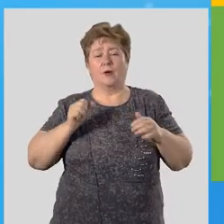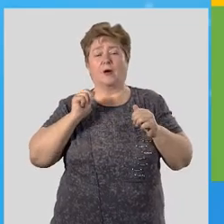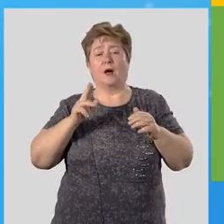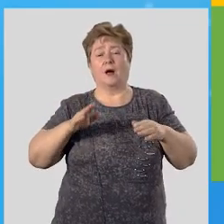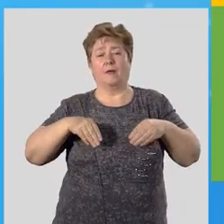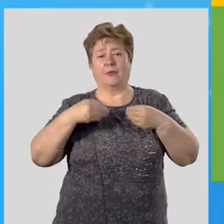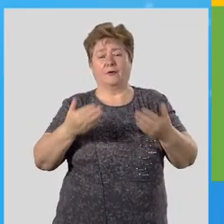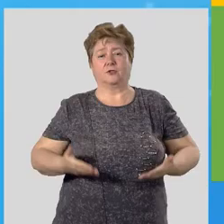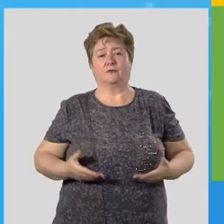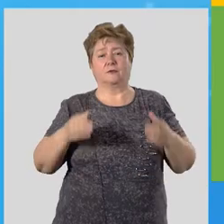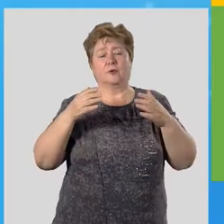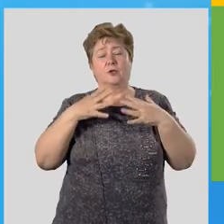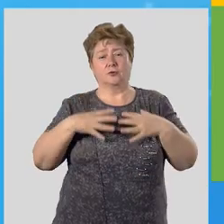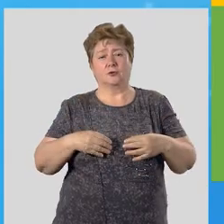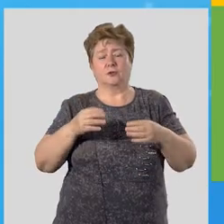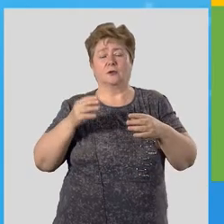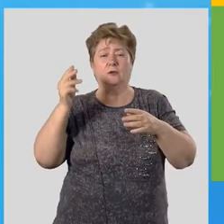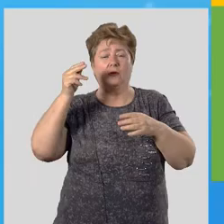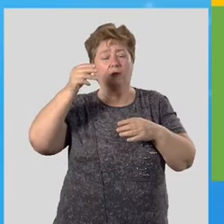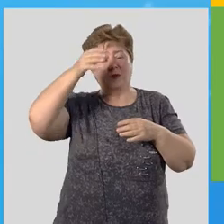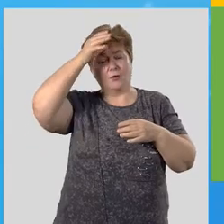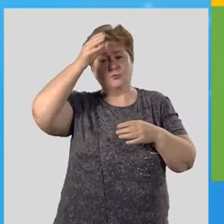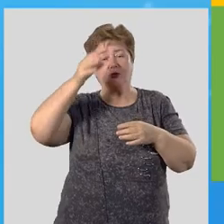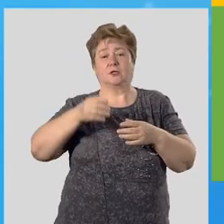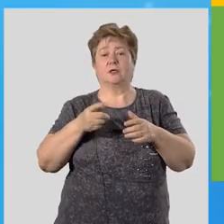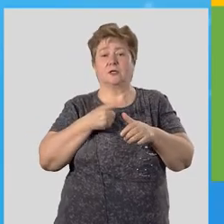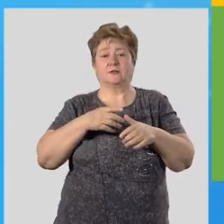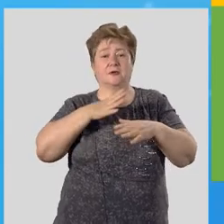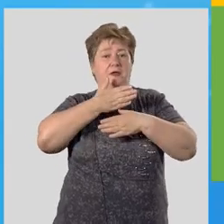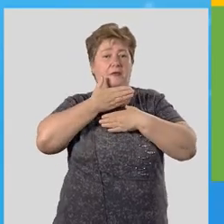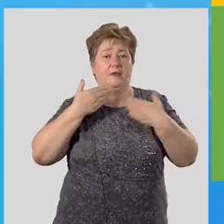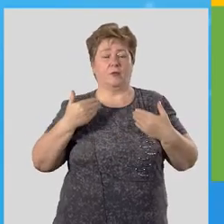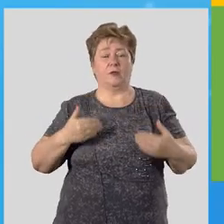давать живым существам научные названия, не было.